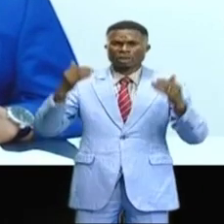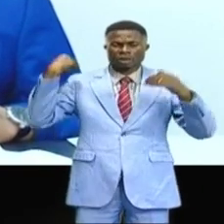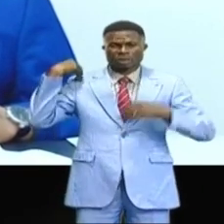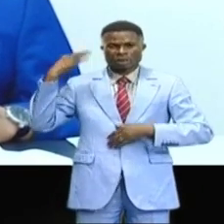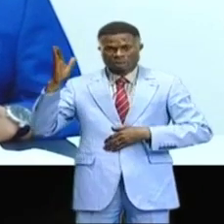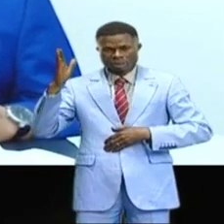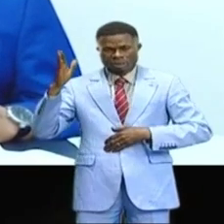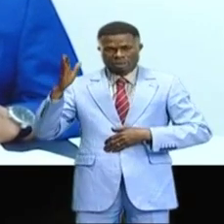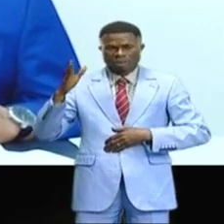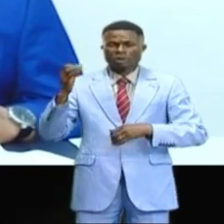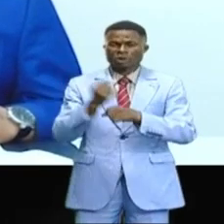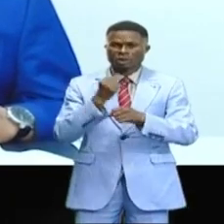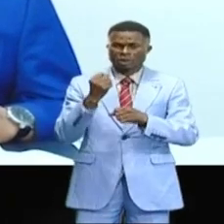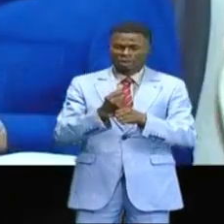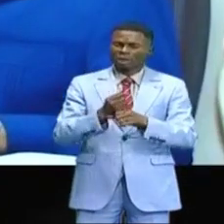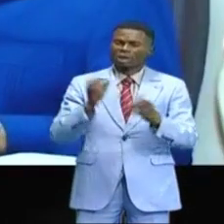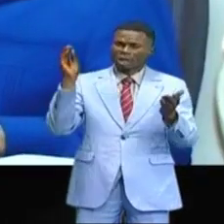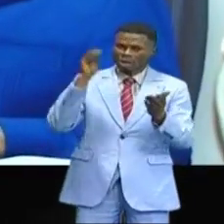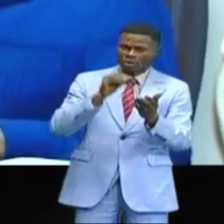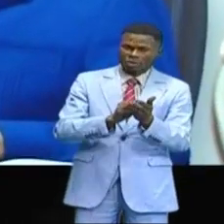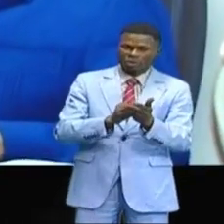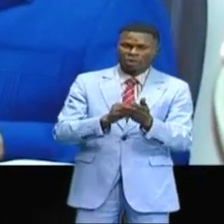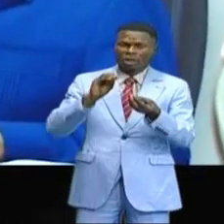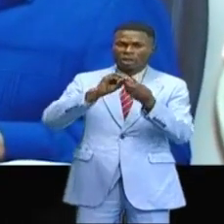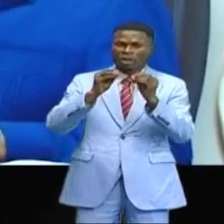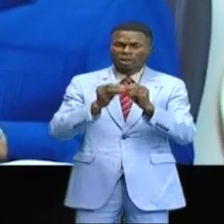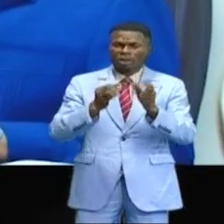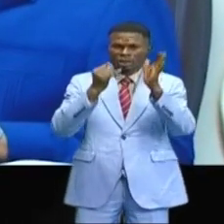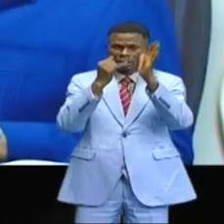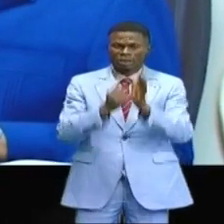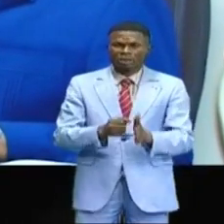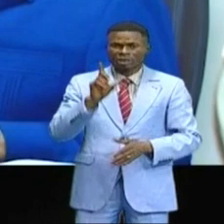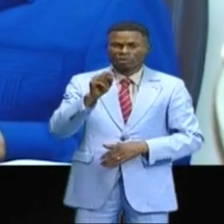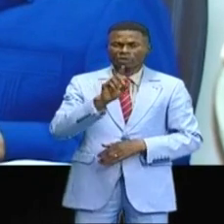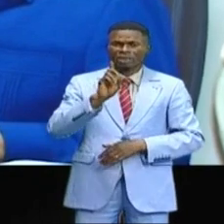l'État et les fonctionnements contraignants se chiffre à